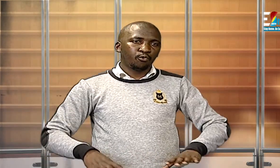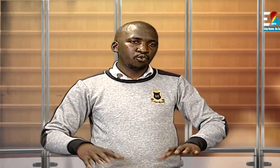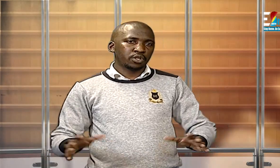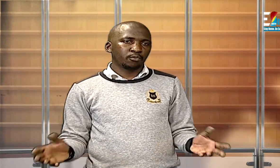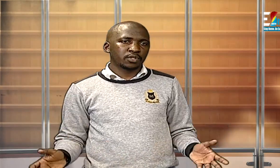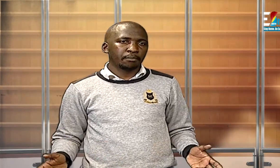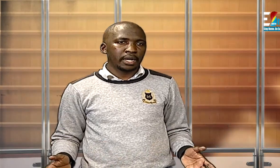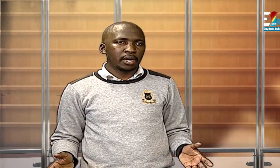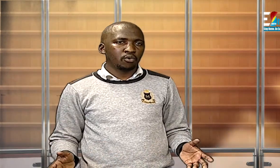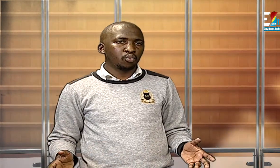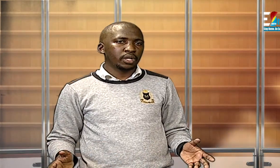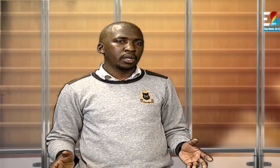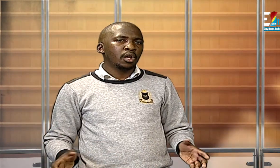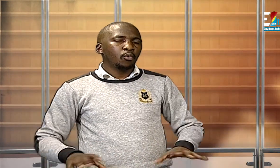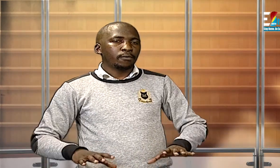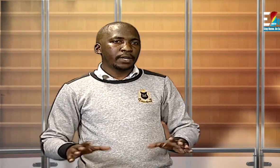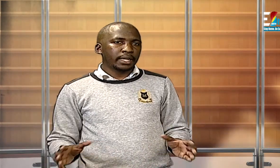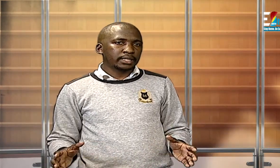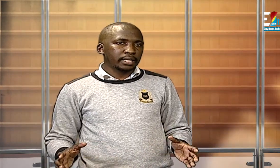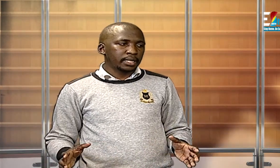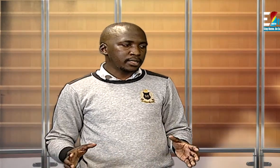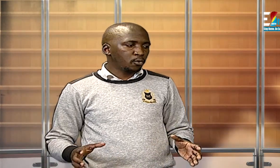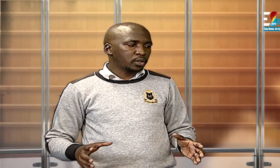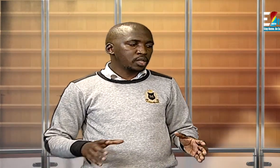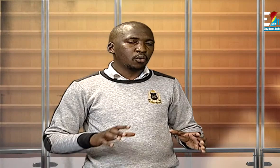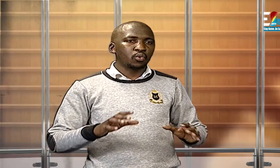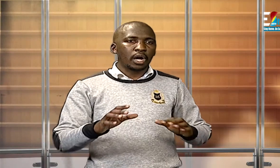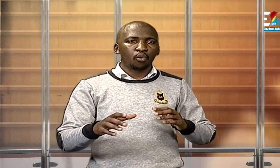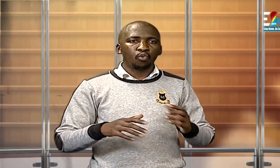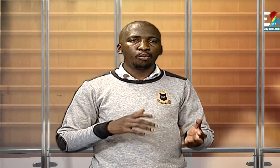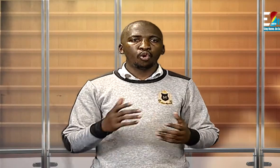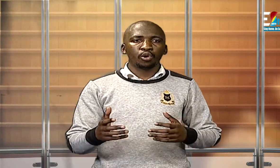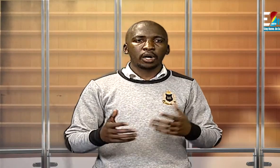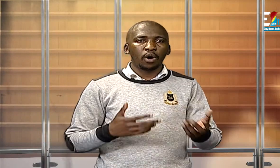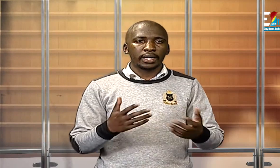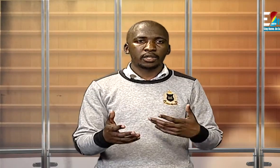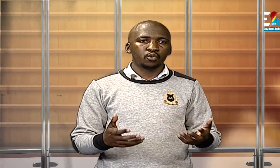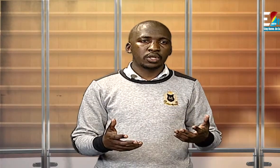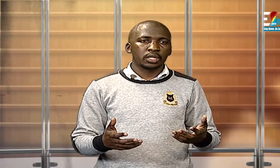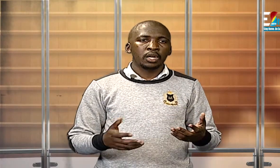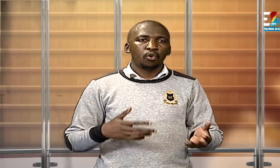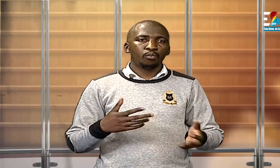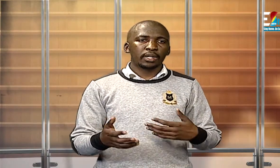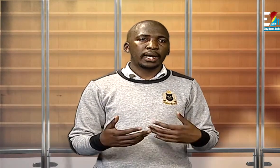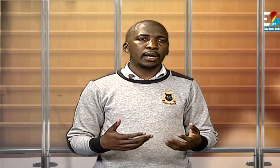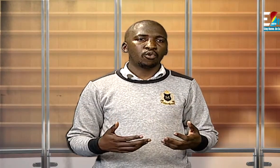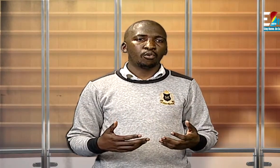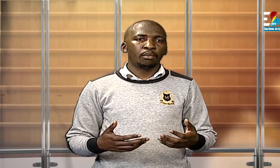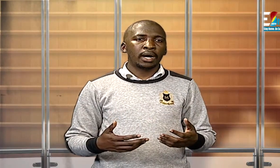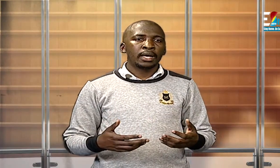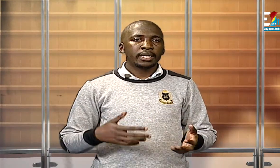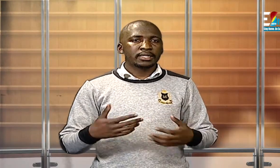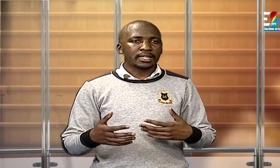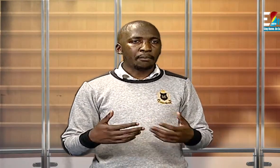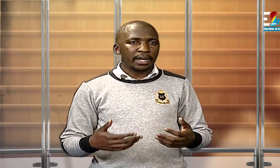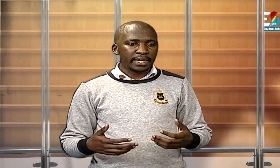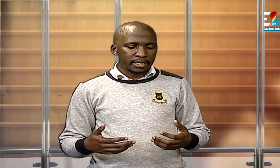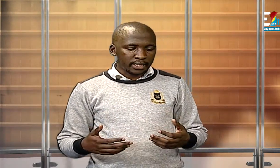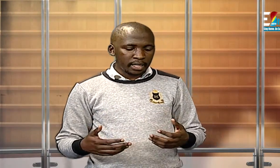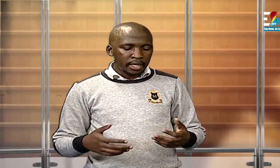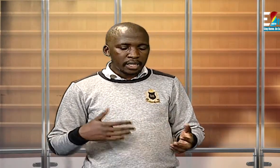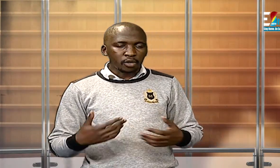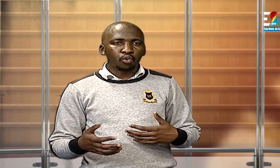noma ke ufunzile umsamali yalolungile wafika egcineni sewucishe unako kubona kwati ukuthi umdlalo noma